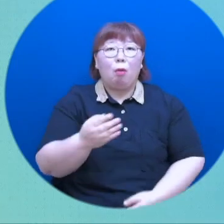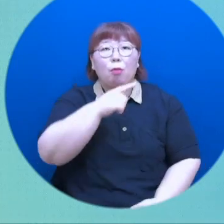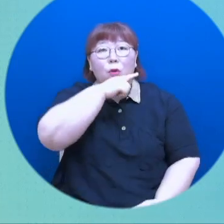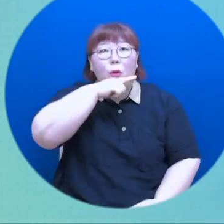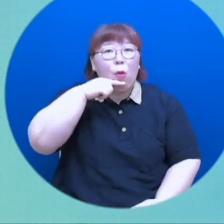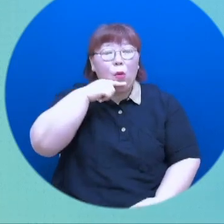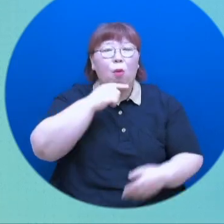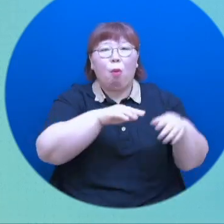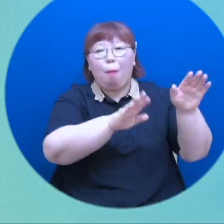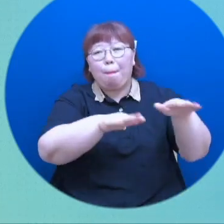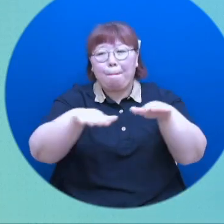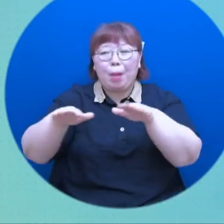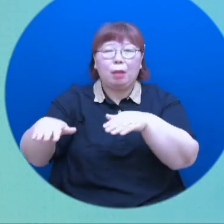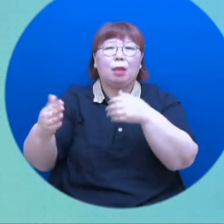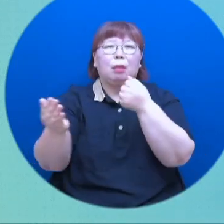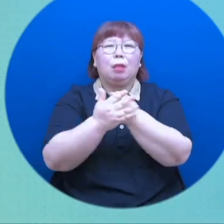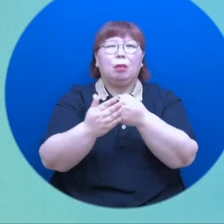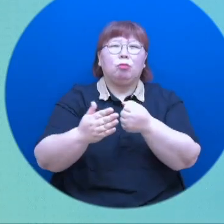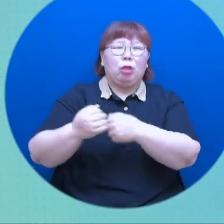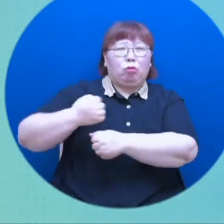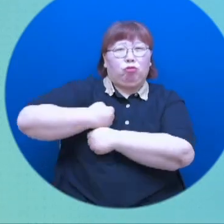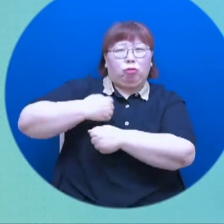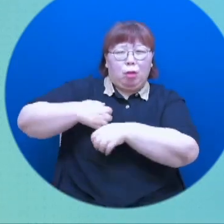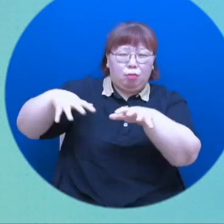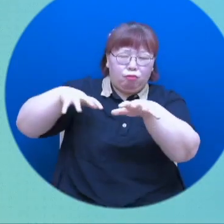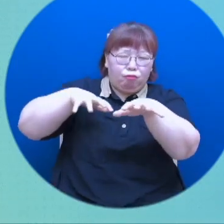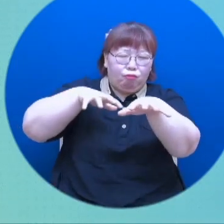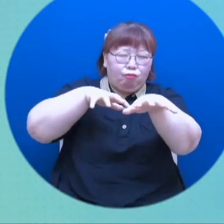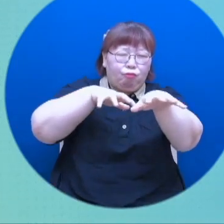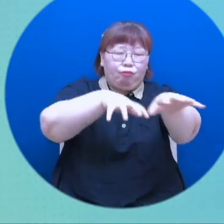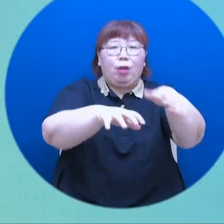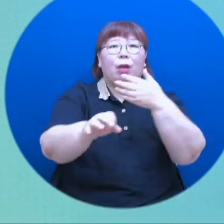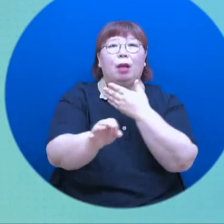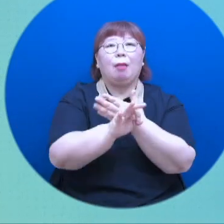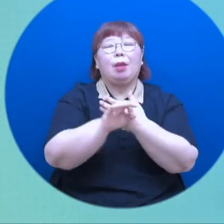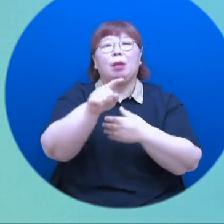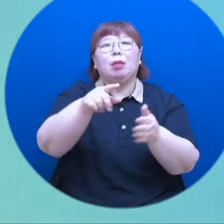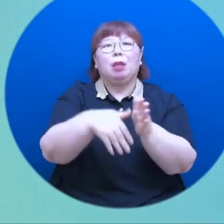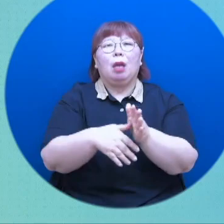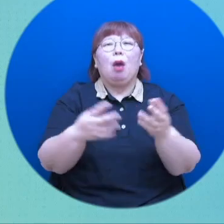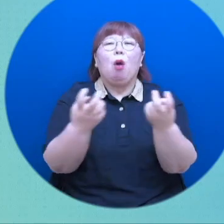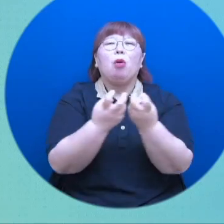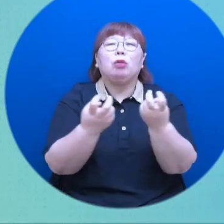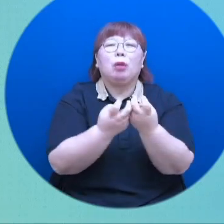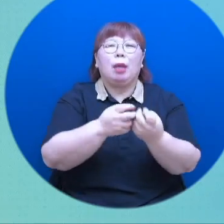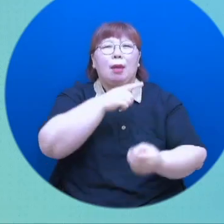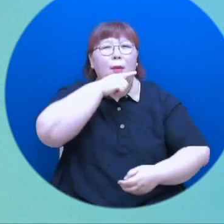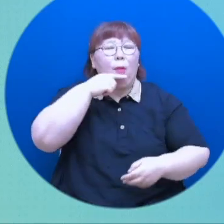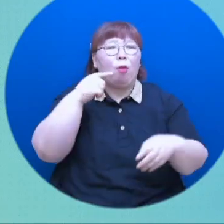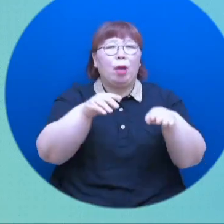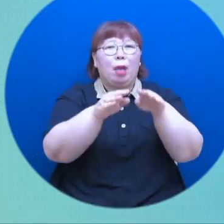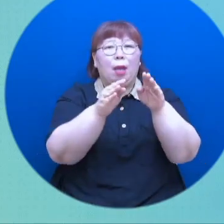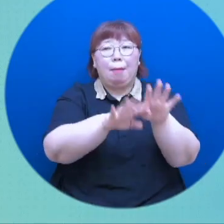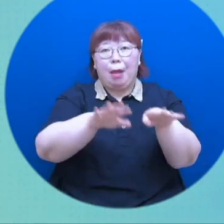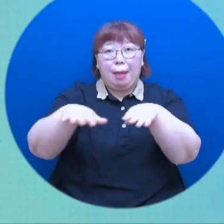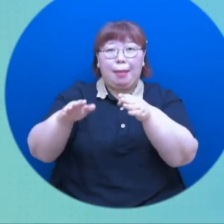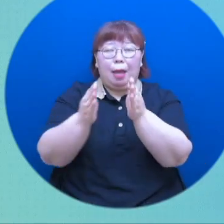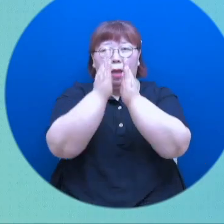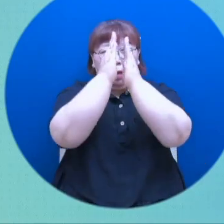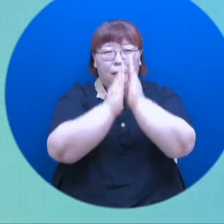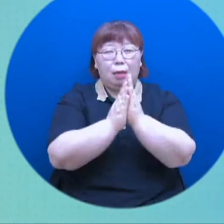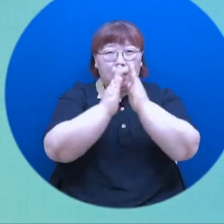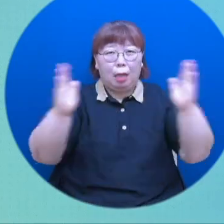막혀서 애굽의 군대가 추격해 오고 진퇴양난의 상황이 있을 때 홍해를 갈라 건너가게 하시는